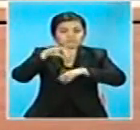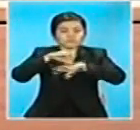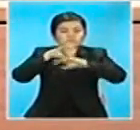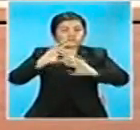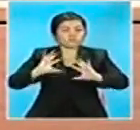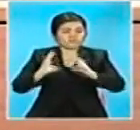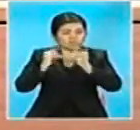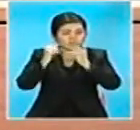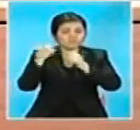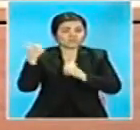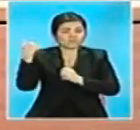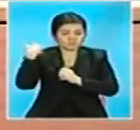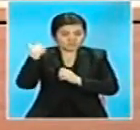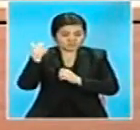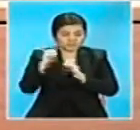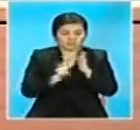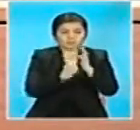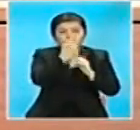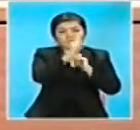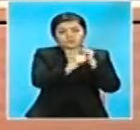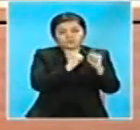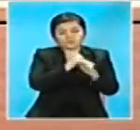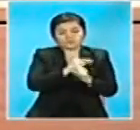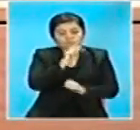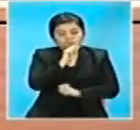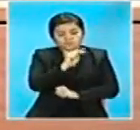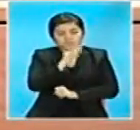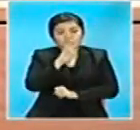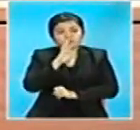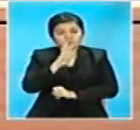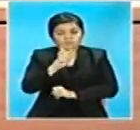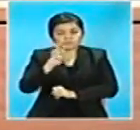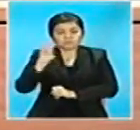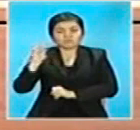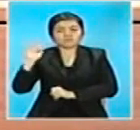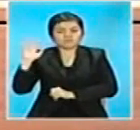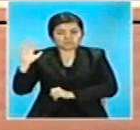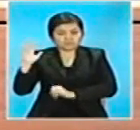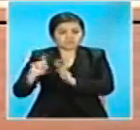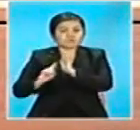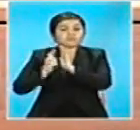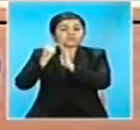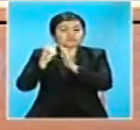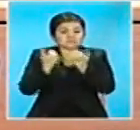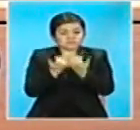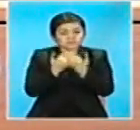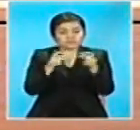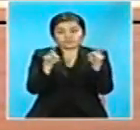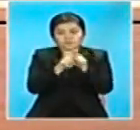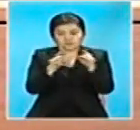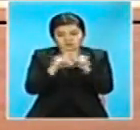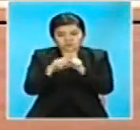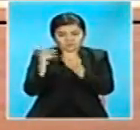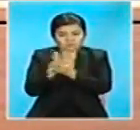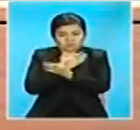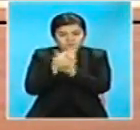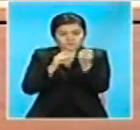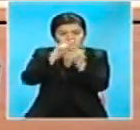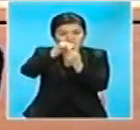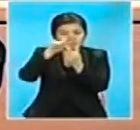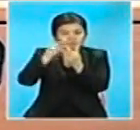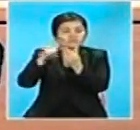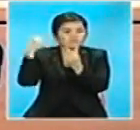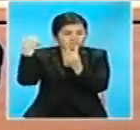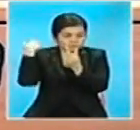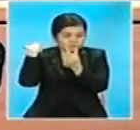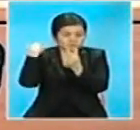นะครับตั้งแต่พ.ศ. 2475เป็นต้นมานะครับขณะนี้เราก็มีนะครับ2ประเภทผมเชื่อว่